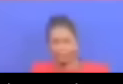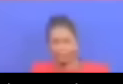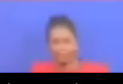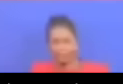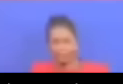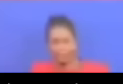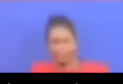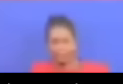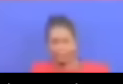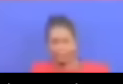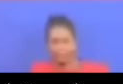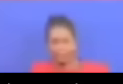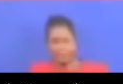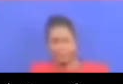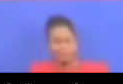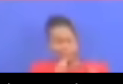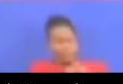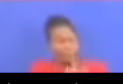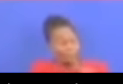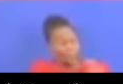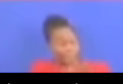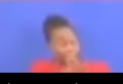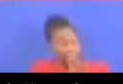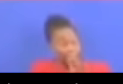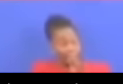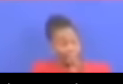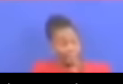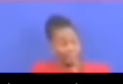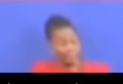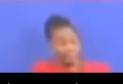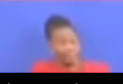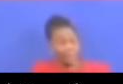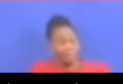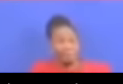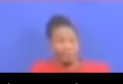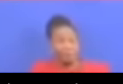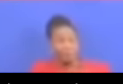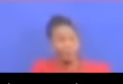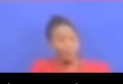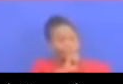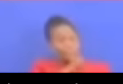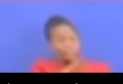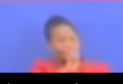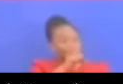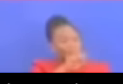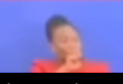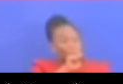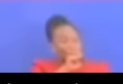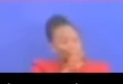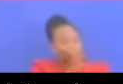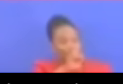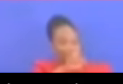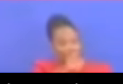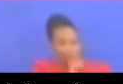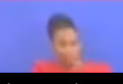Nairobi haya mambo yalianza yalianza mzaa mzaa hivi Shakahora msipite huku mkipita huku tu kwa jina la Yesu